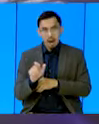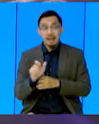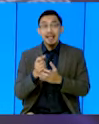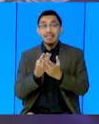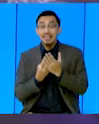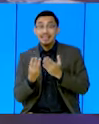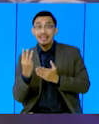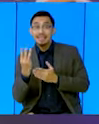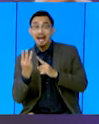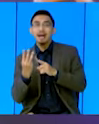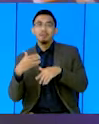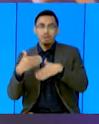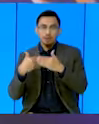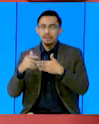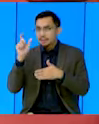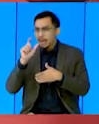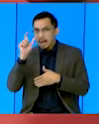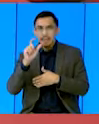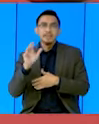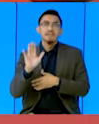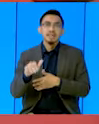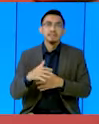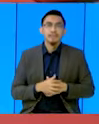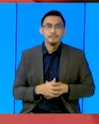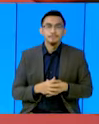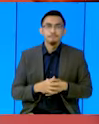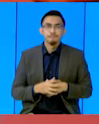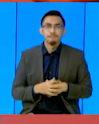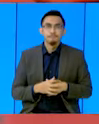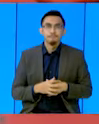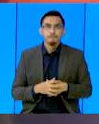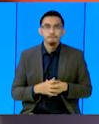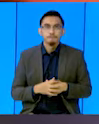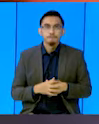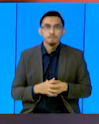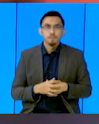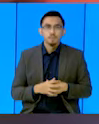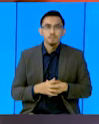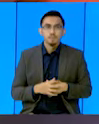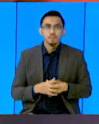dalam pencarian. Dari Kabupaten Agam, Sumatera Barat, Wayu Sikumbang, iNews, melaporkan.